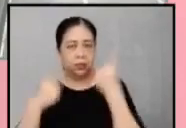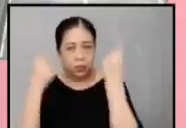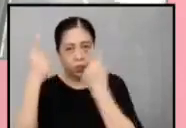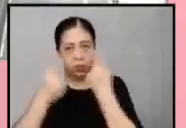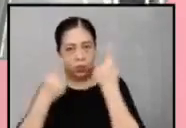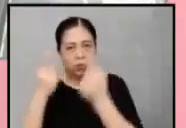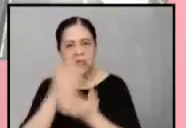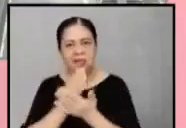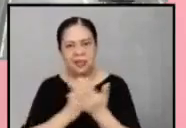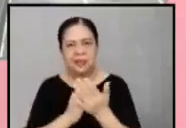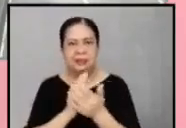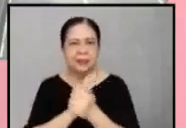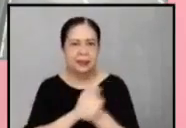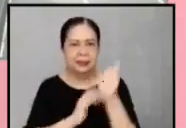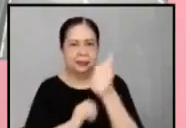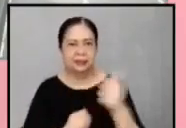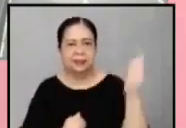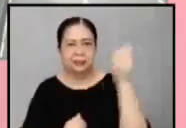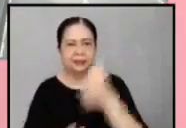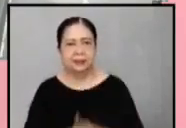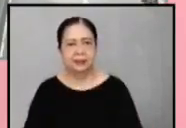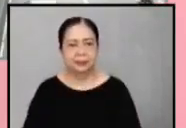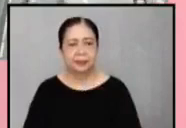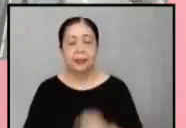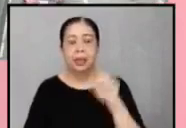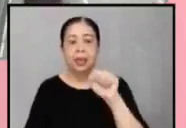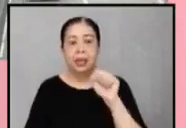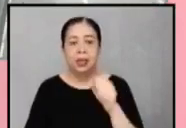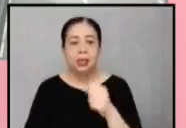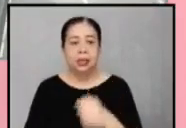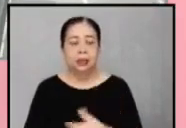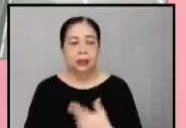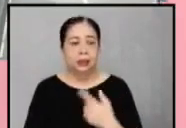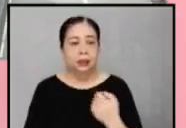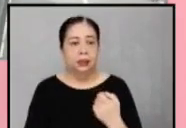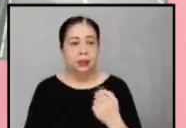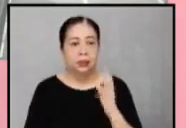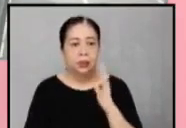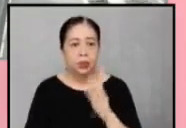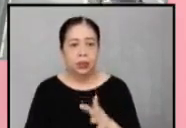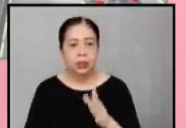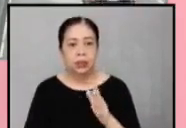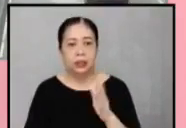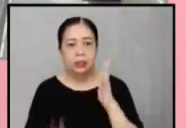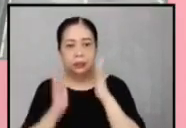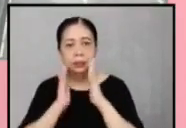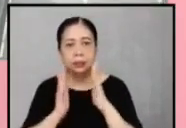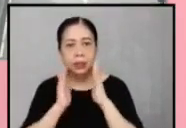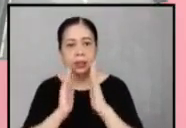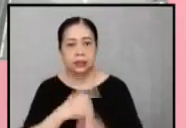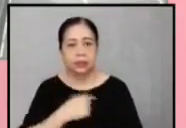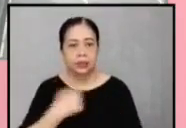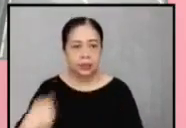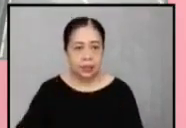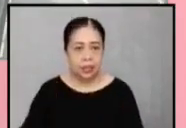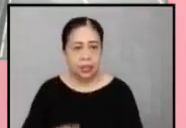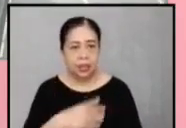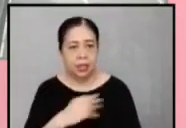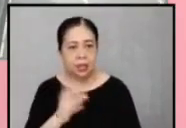eksperto. Yes, because that will embarrass China and that will